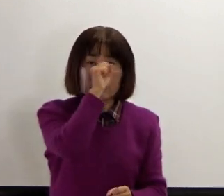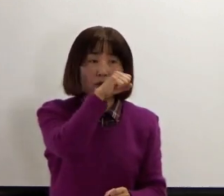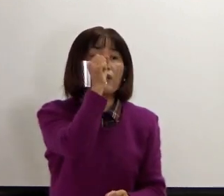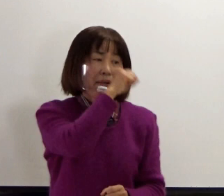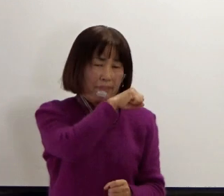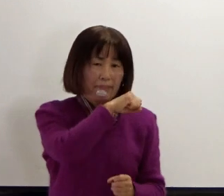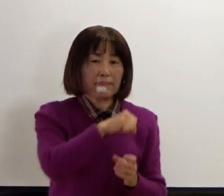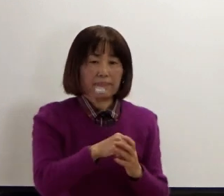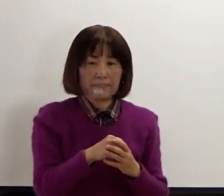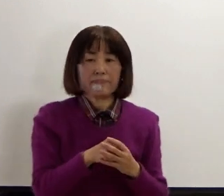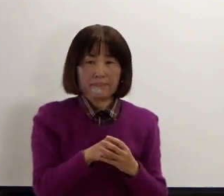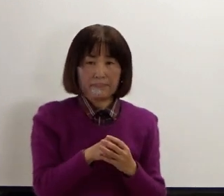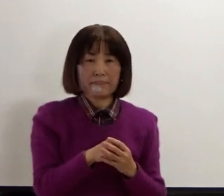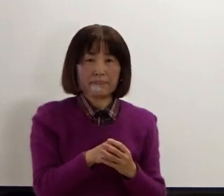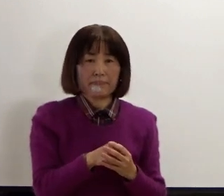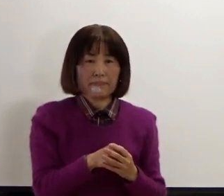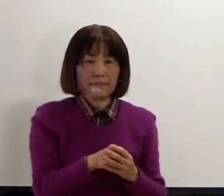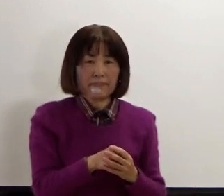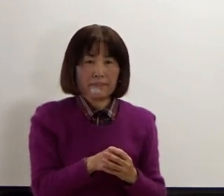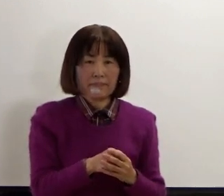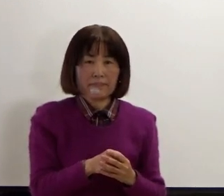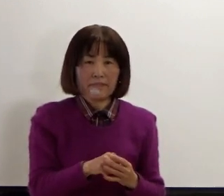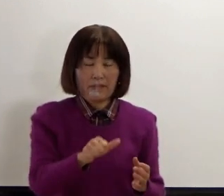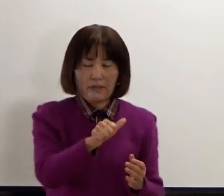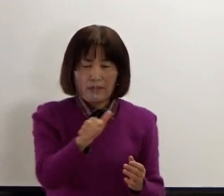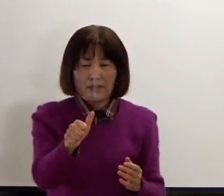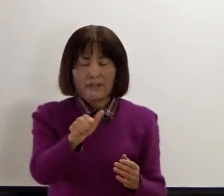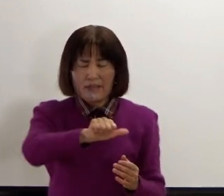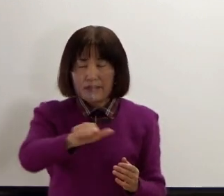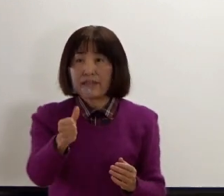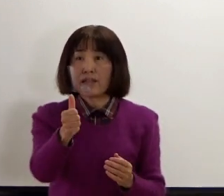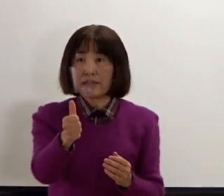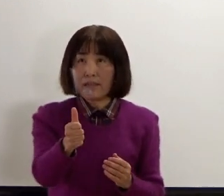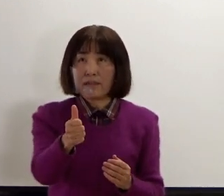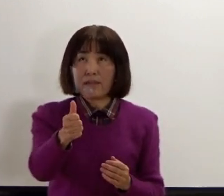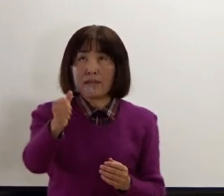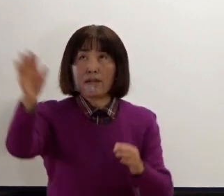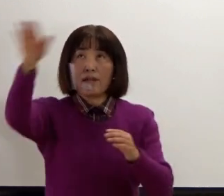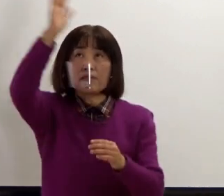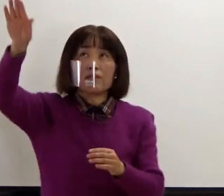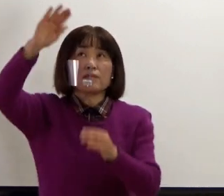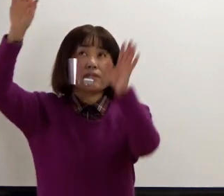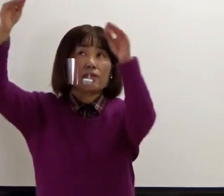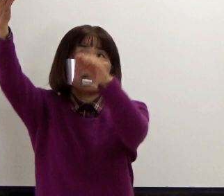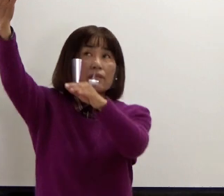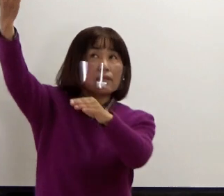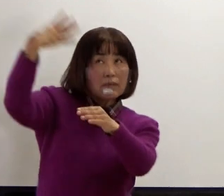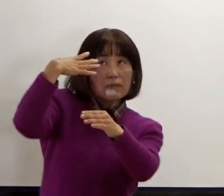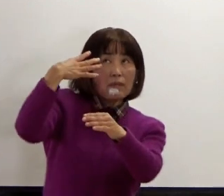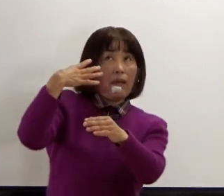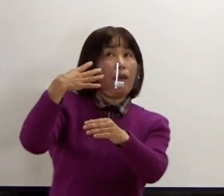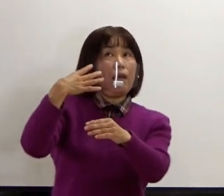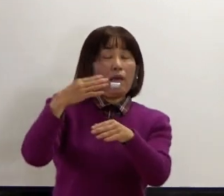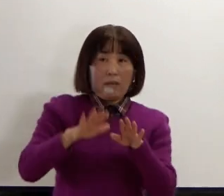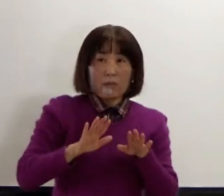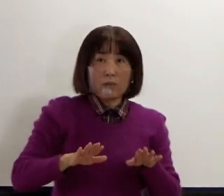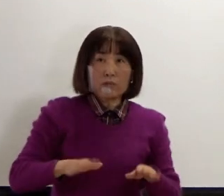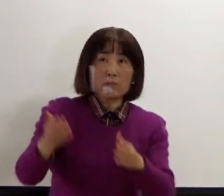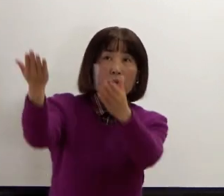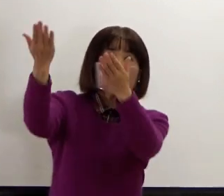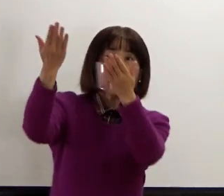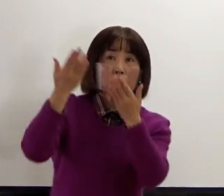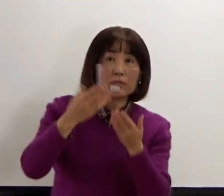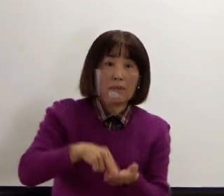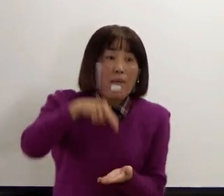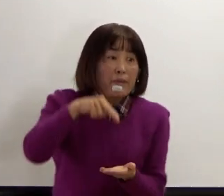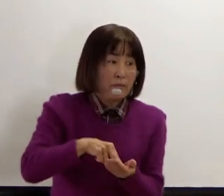ですね。まあ、ザカリアはびっくりしたと思いますよ。そもそも子供が与えられるということだけでも驚きなのに、